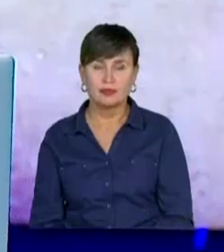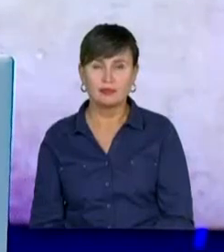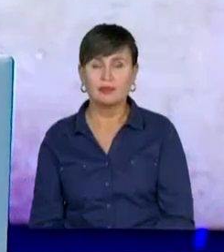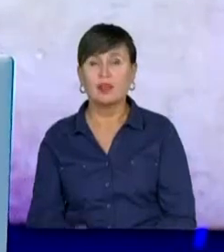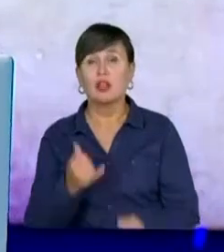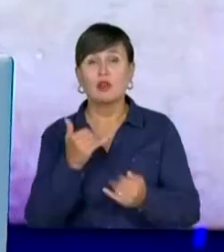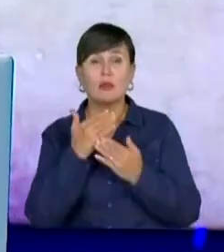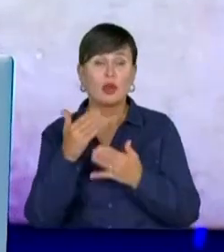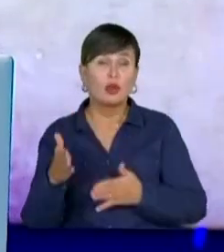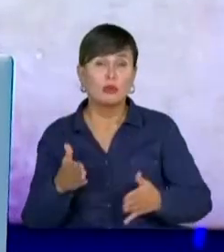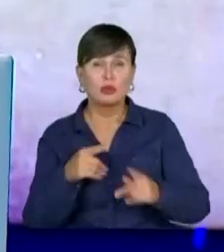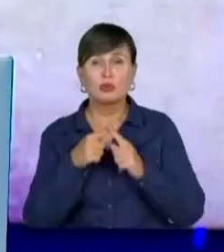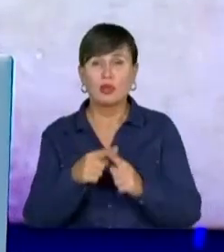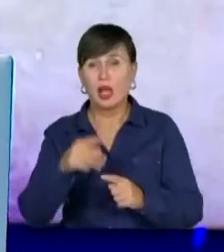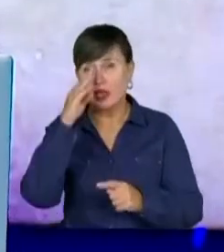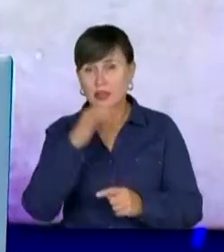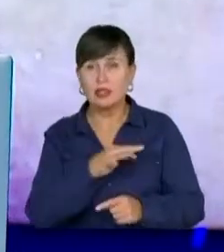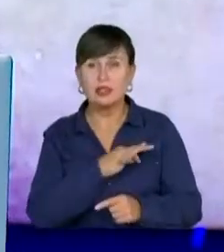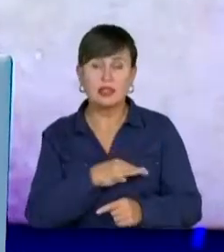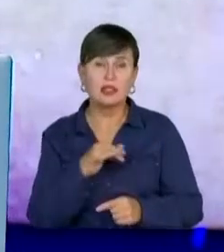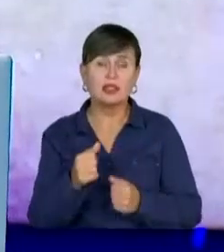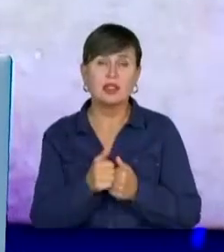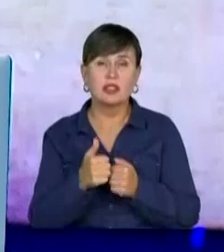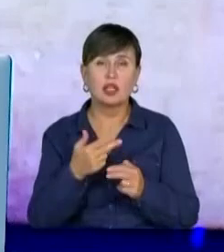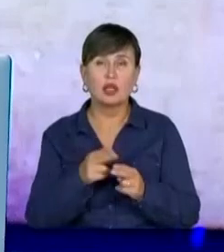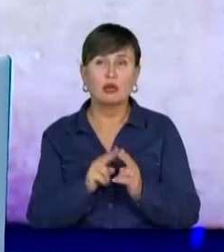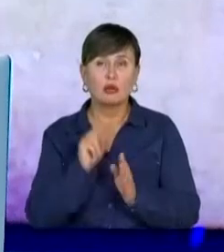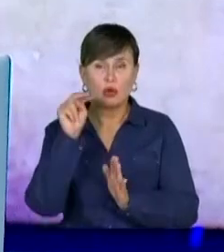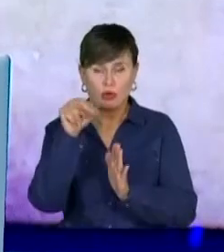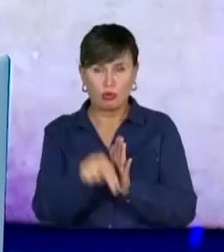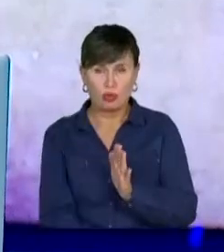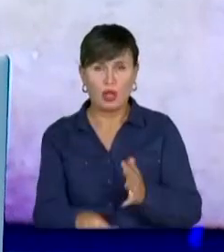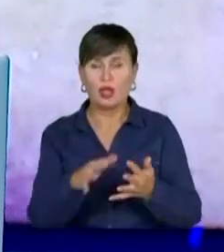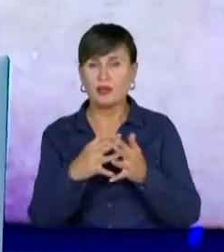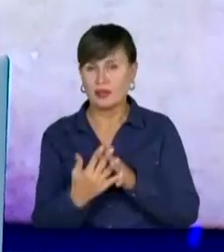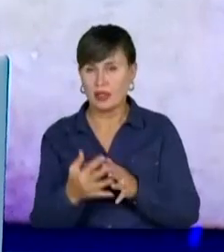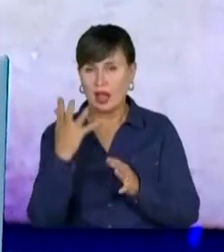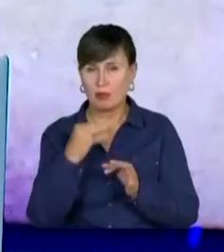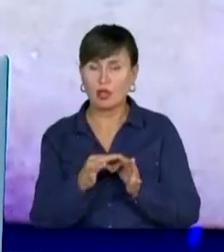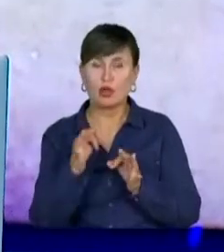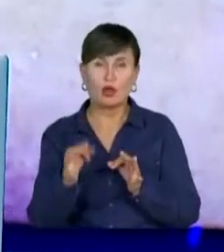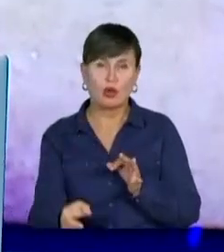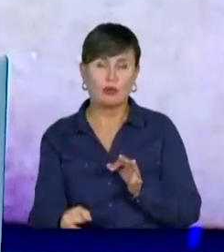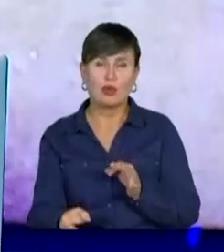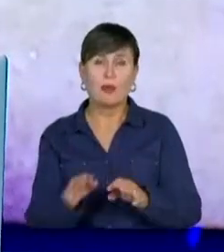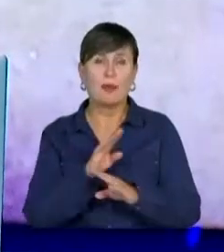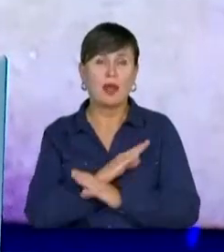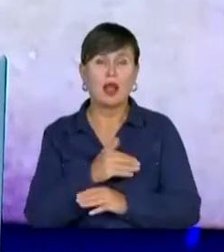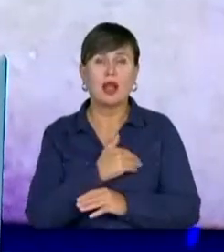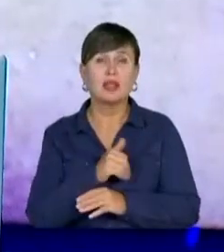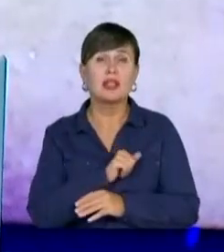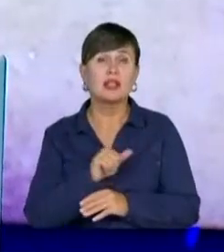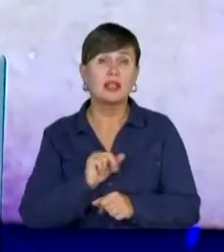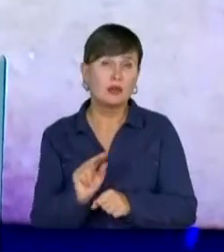Сегодня в последний путь проводили отца с сыном и их соседа, которые упали в колодец в селе Кеген Алматинской области. Погибшие пытались